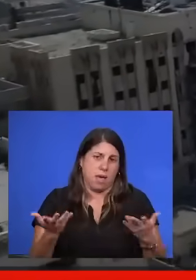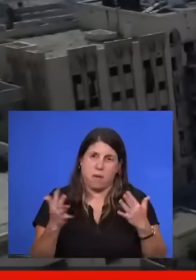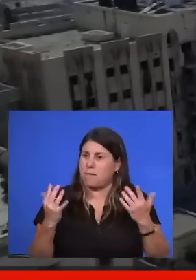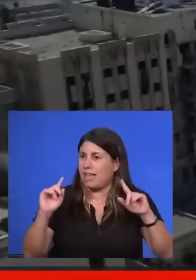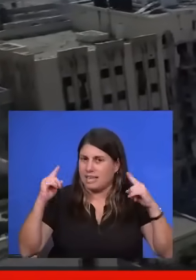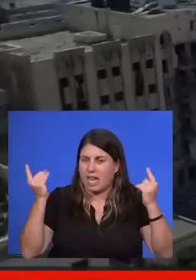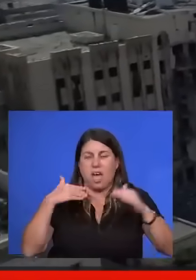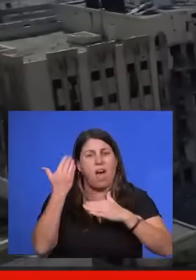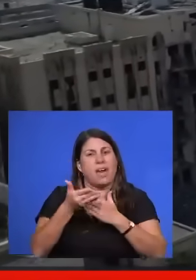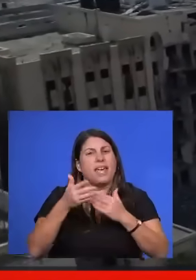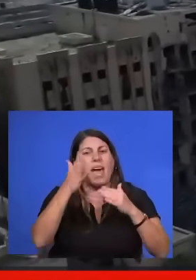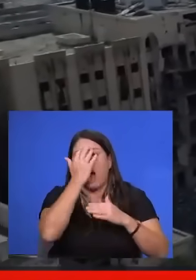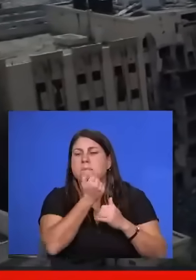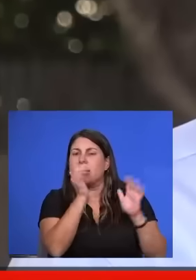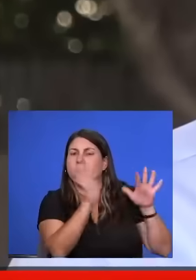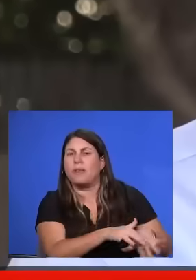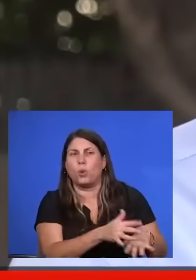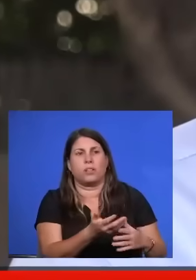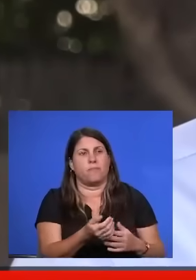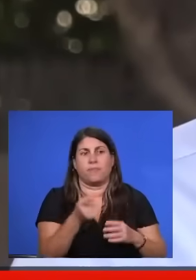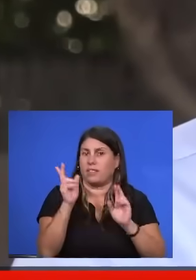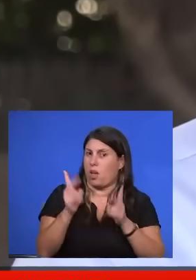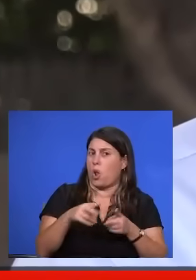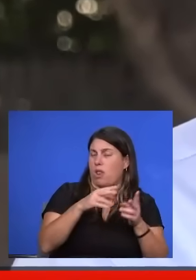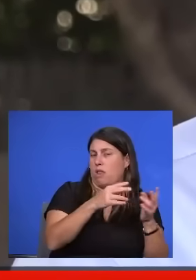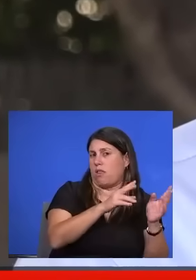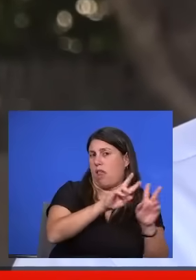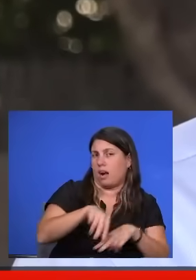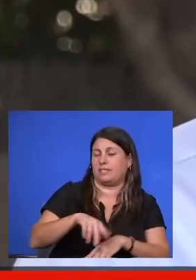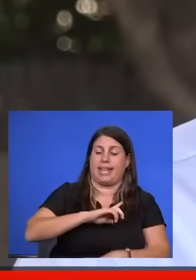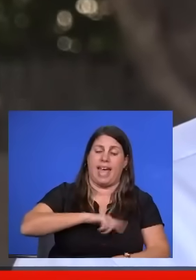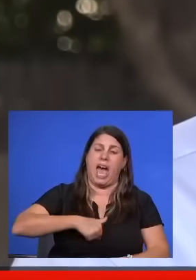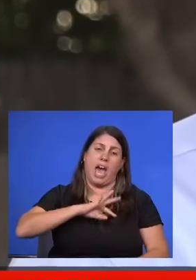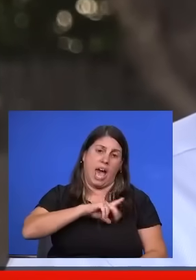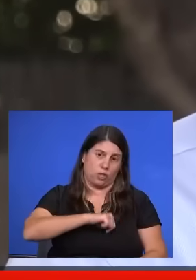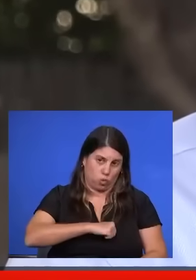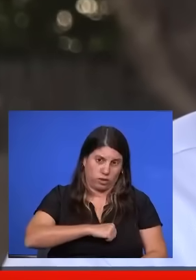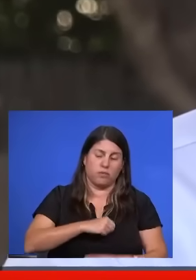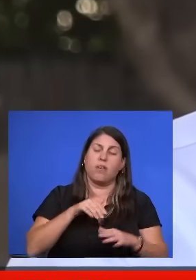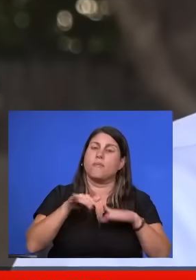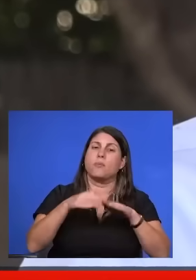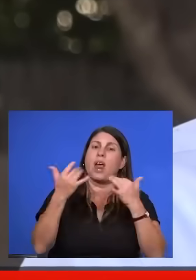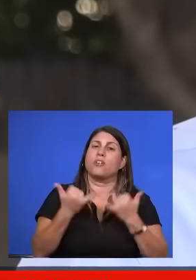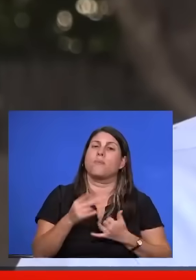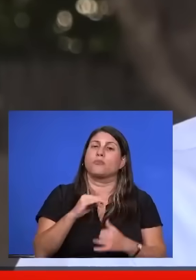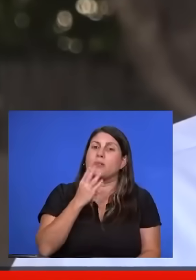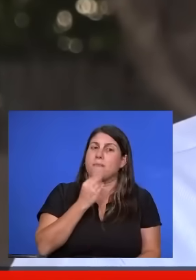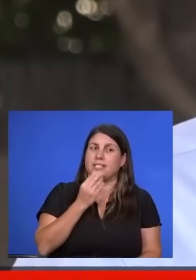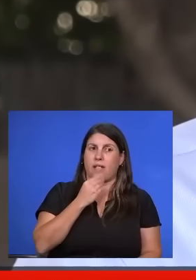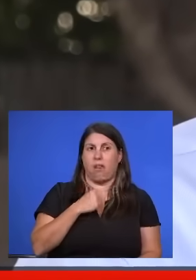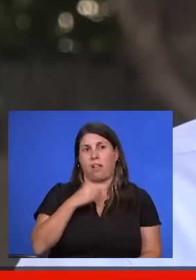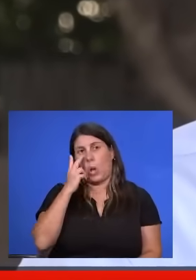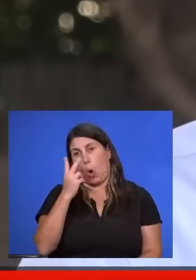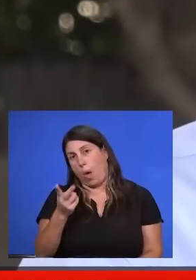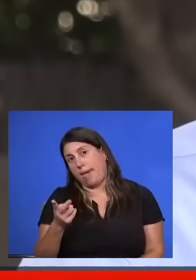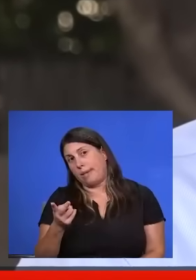חמאס? אז אתה יכול להחזיר את הרשות. הממשלה הזאת שהיום קיימת בישראל, אני רואה